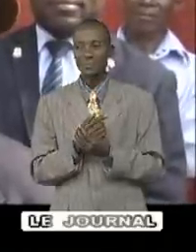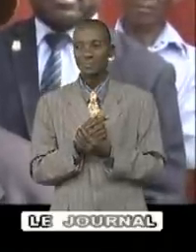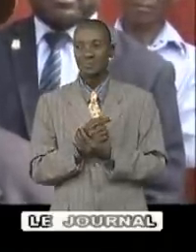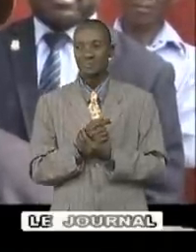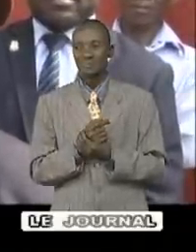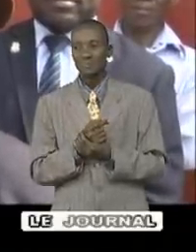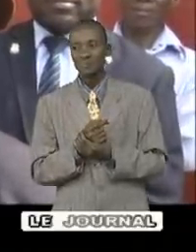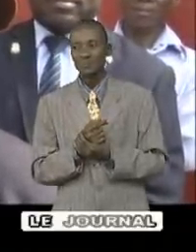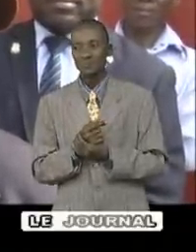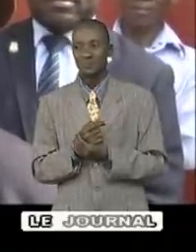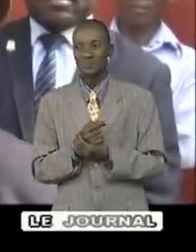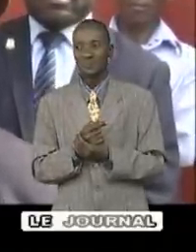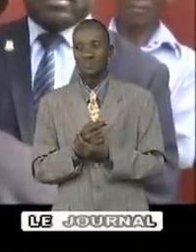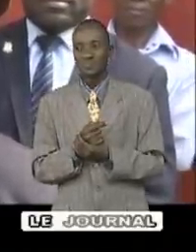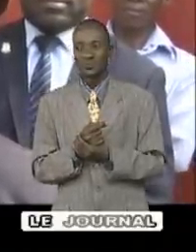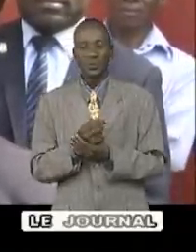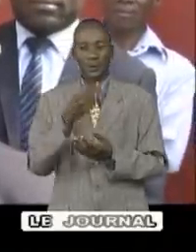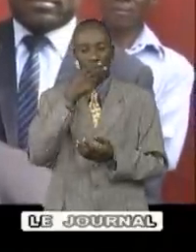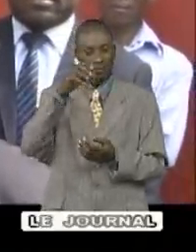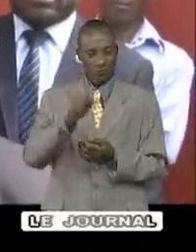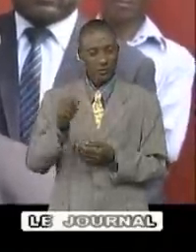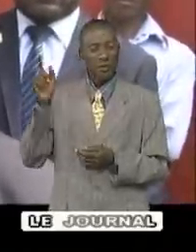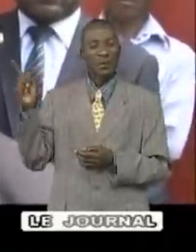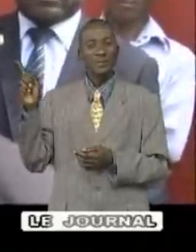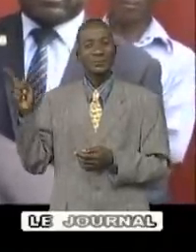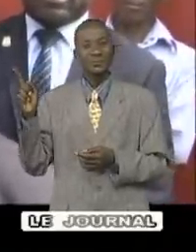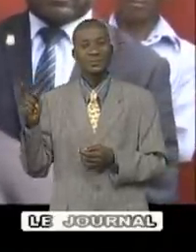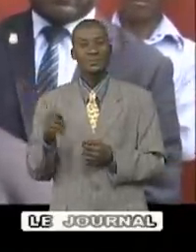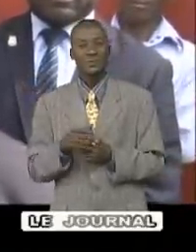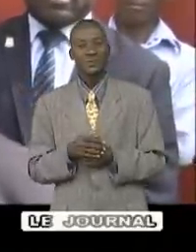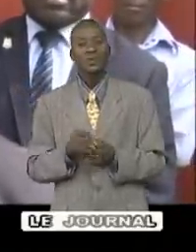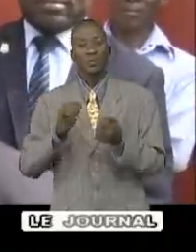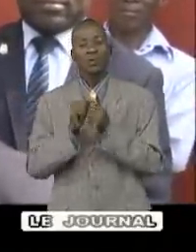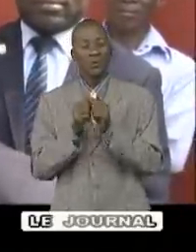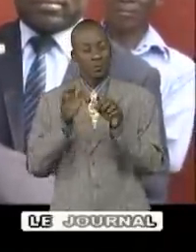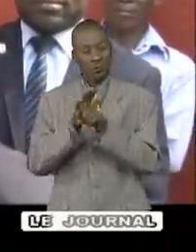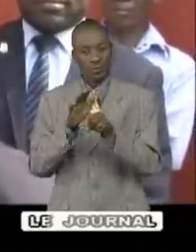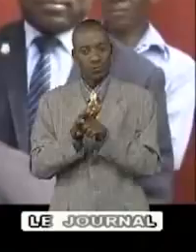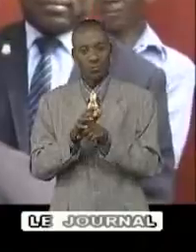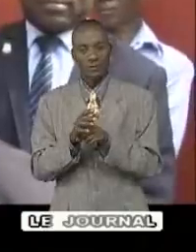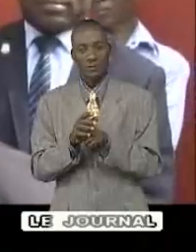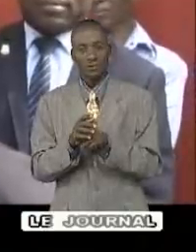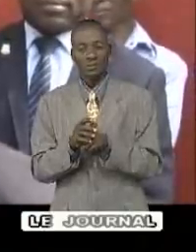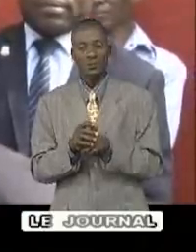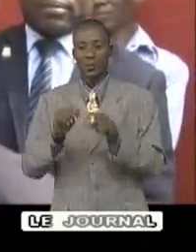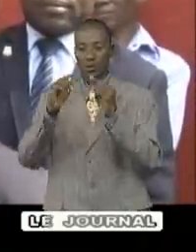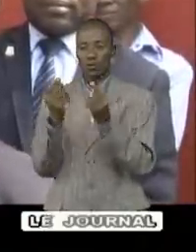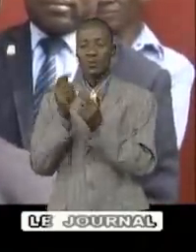Kivu est précaire du fait de ses propres enfants. Les groupes armés